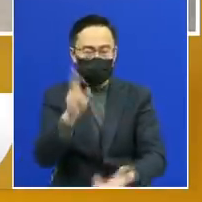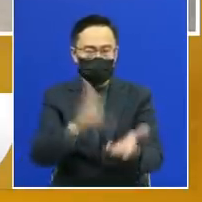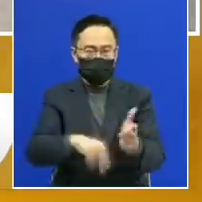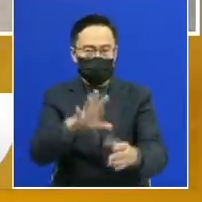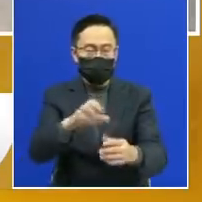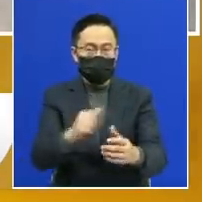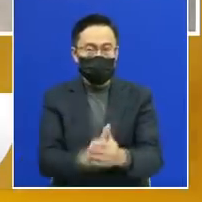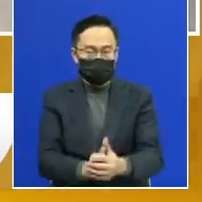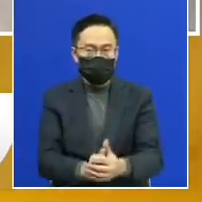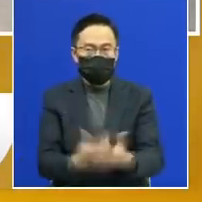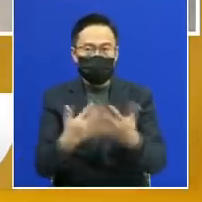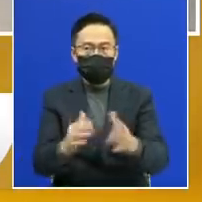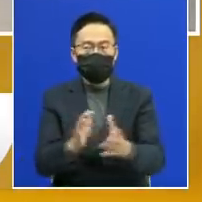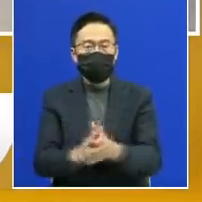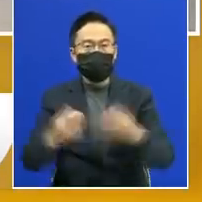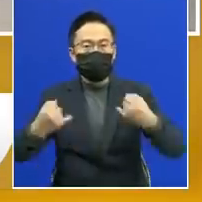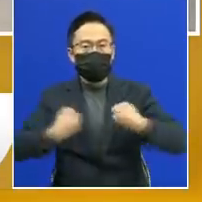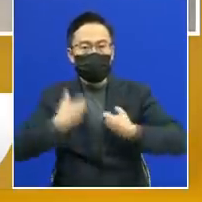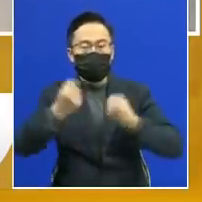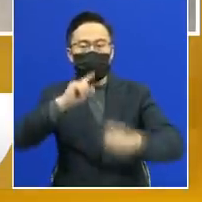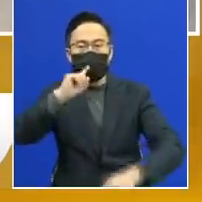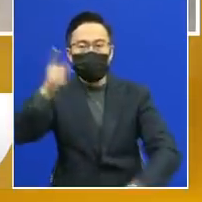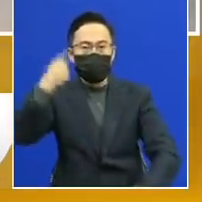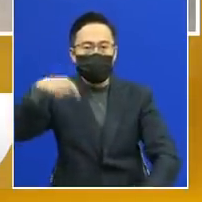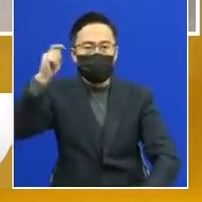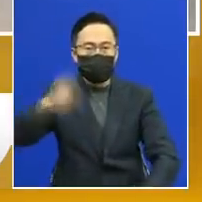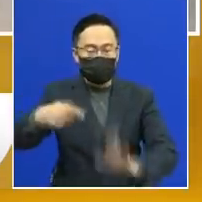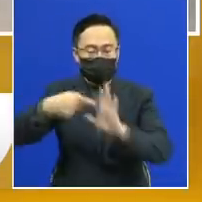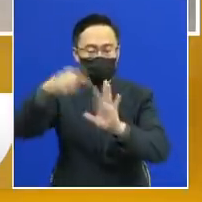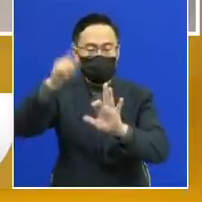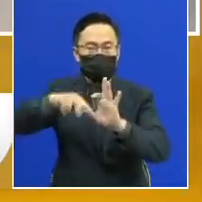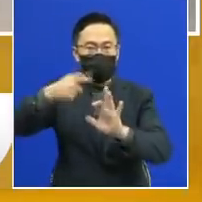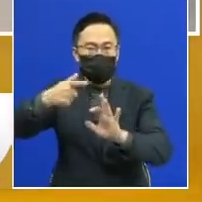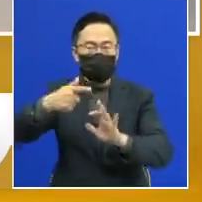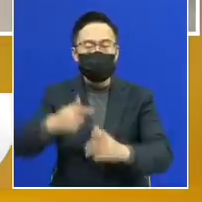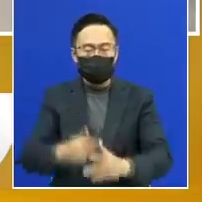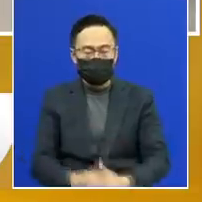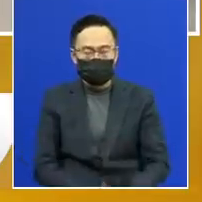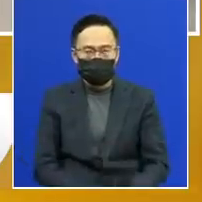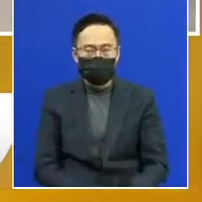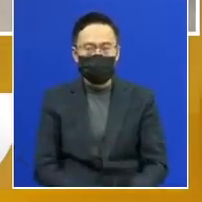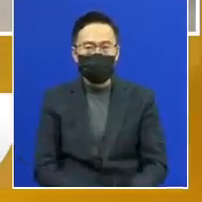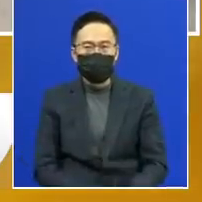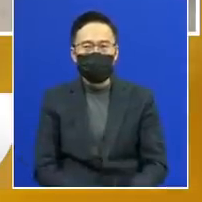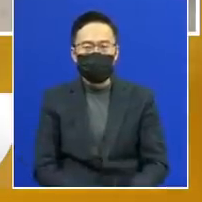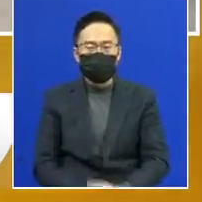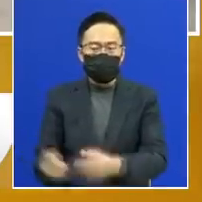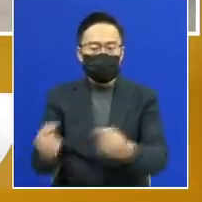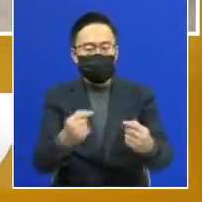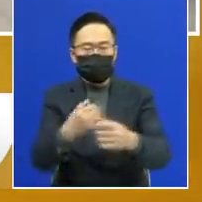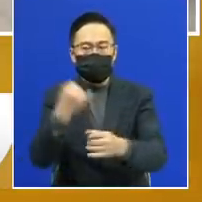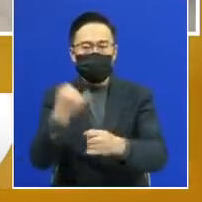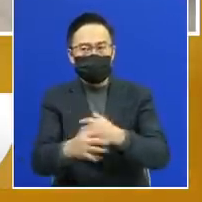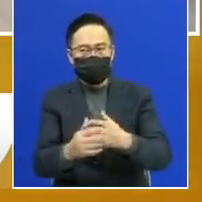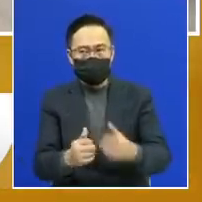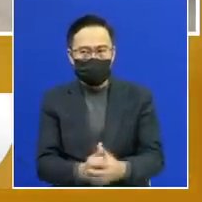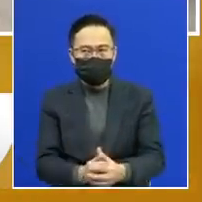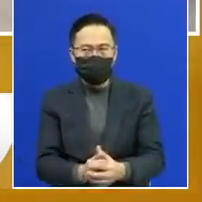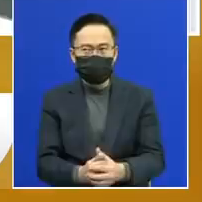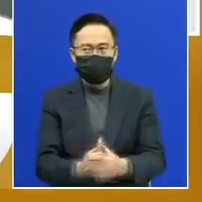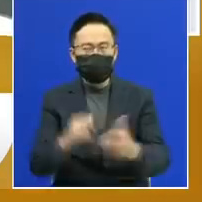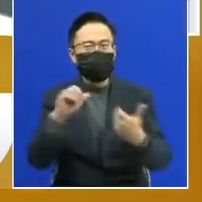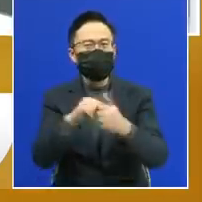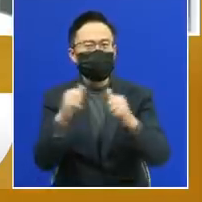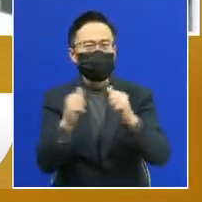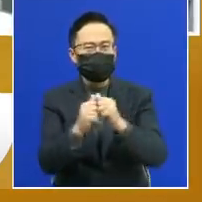ถเนี่ยก็ไปยื่นฟ้องต่อศาลแพ่งตามที่เป็นข่าวนั่นแหละค่ะ อันนี้ก็คือการ